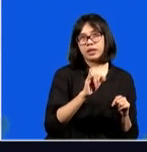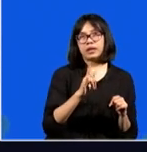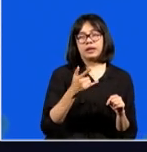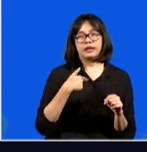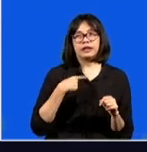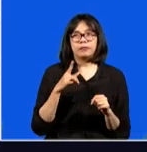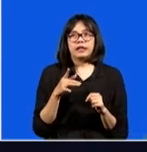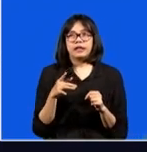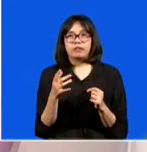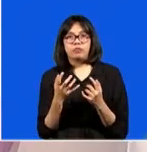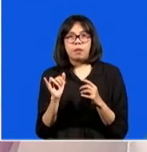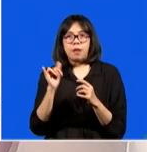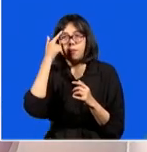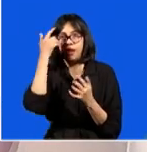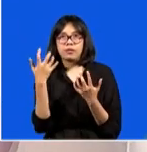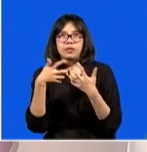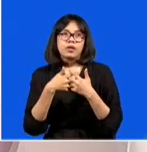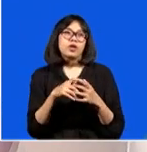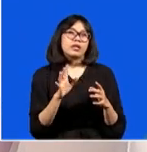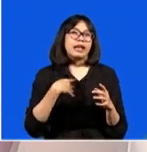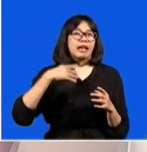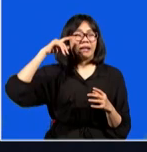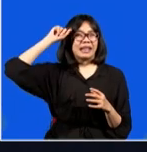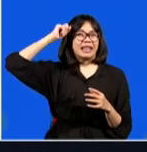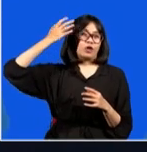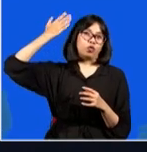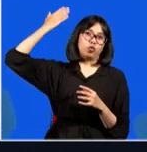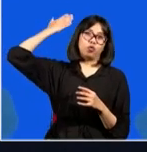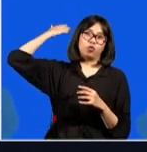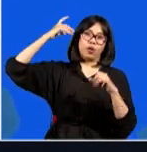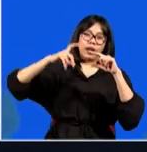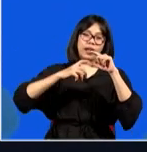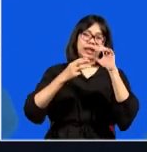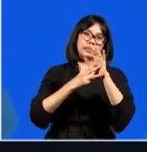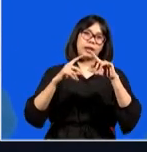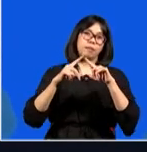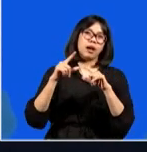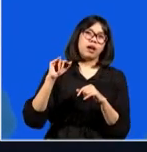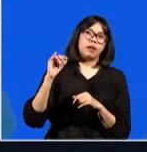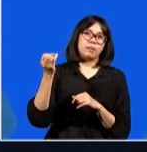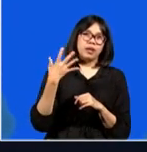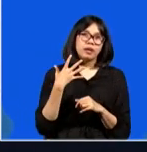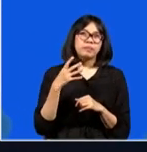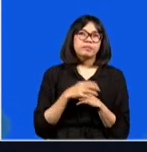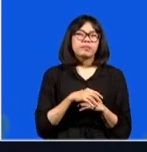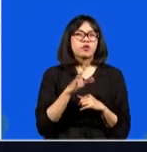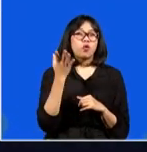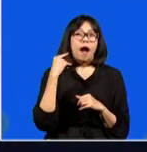ingat waktu saya di SMA Saya suka ditanya apa sih Mas menteri pembelajaran yang paling